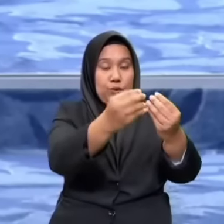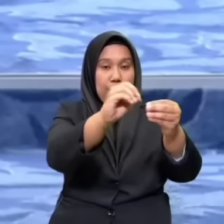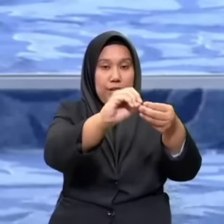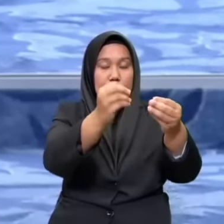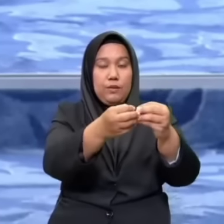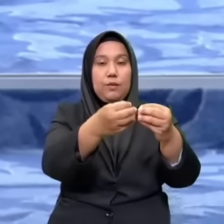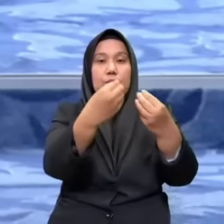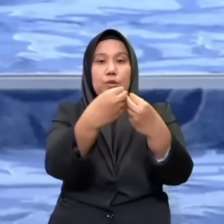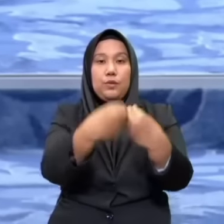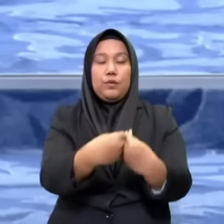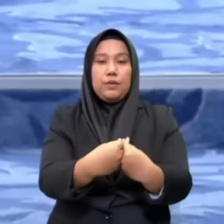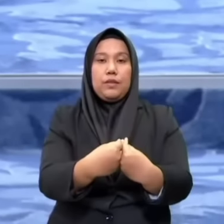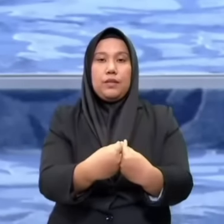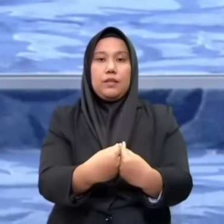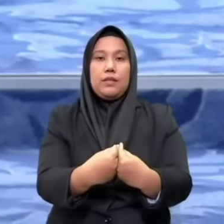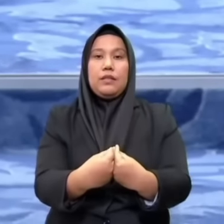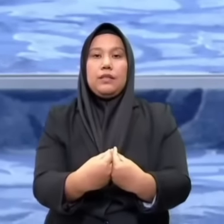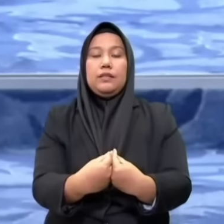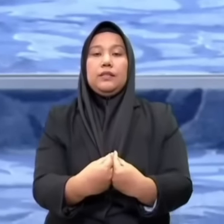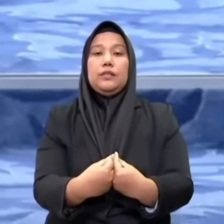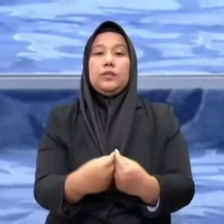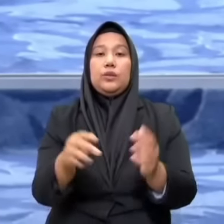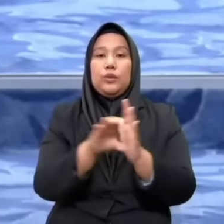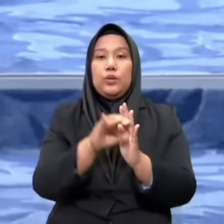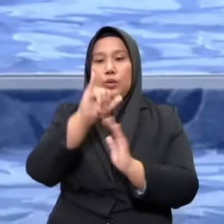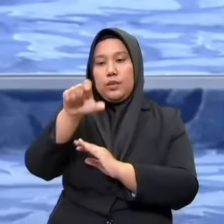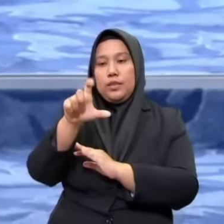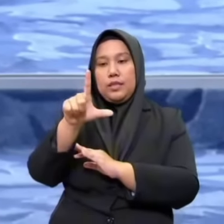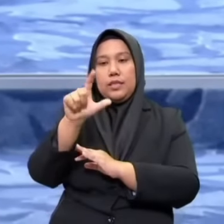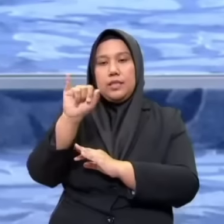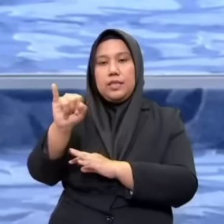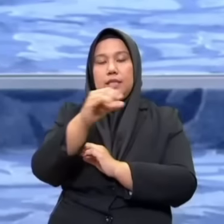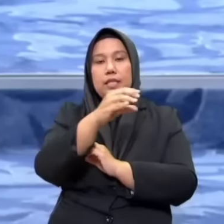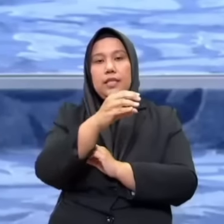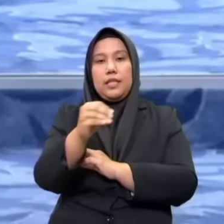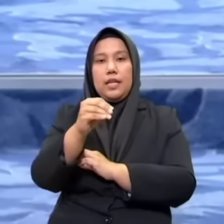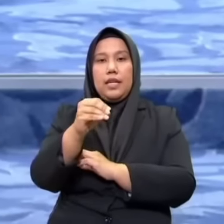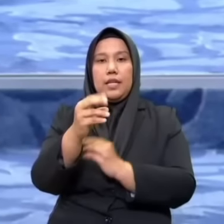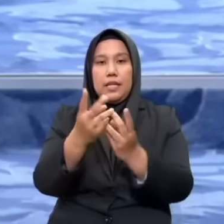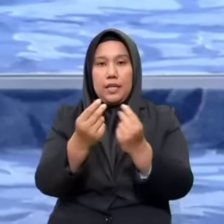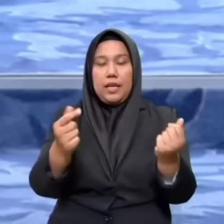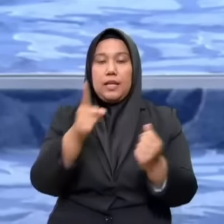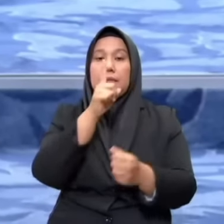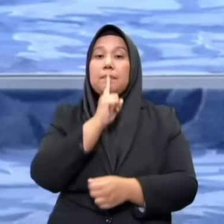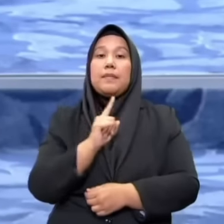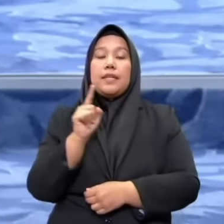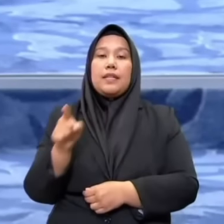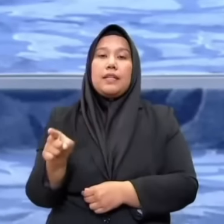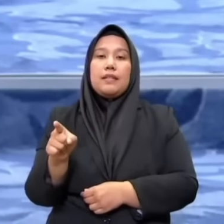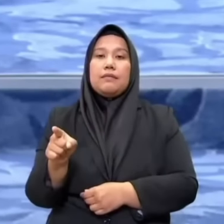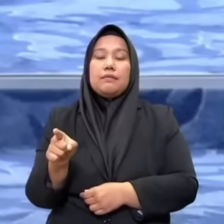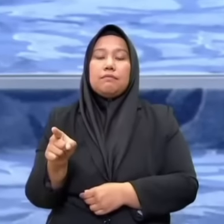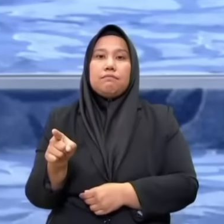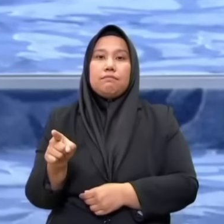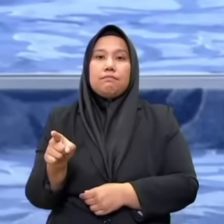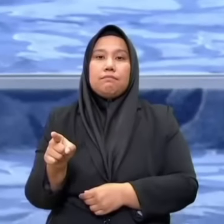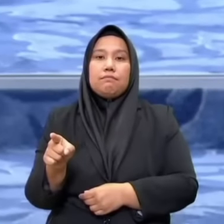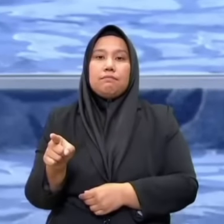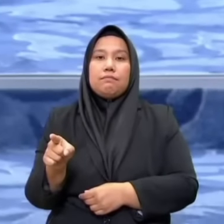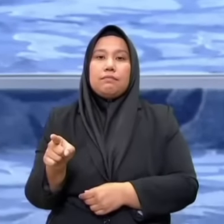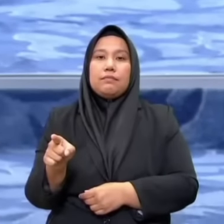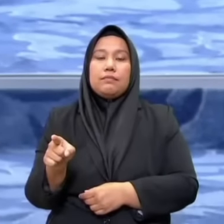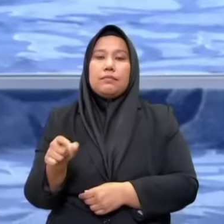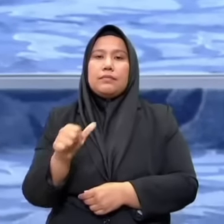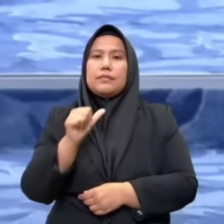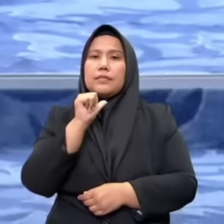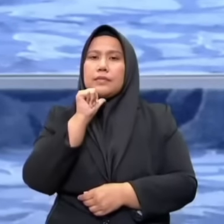Jajahan Tanah Merah dan Jeli umpamanya, ya, yang dibangkitkan yang katanya tidak memenuhi